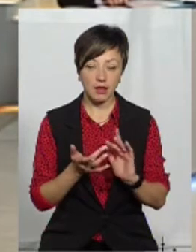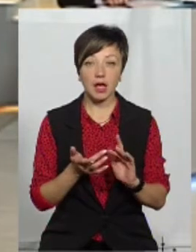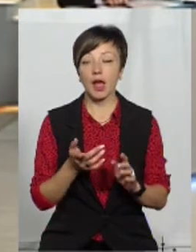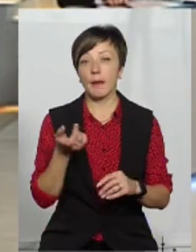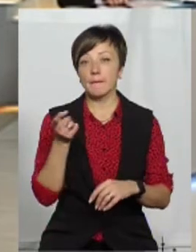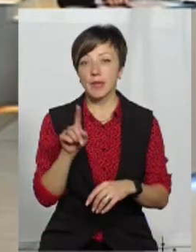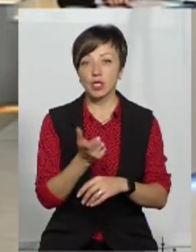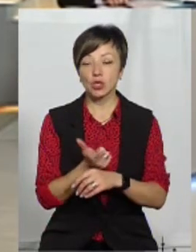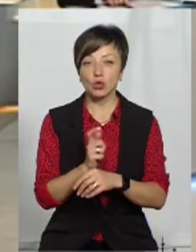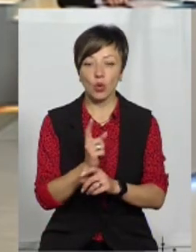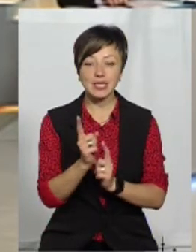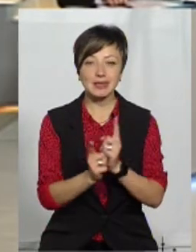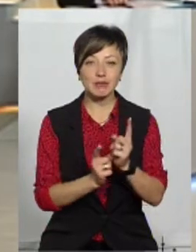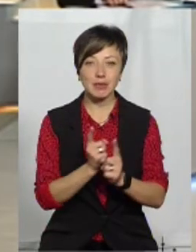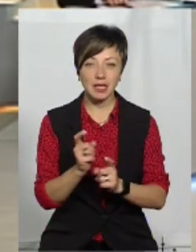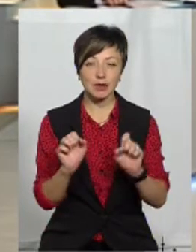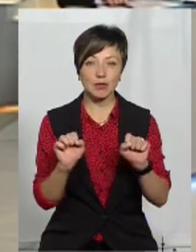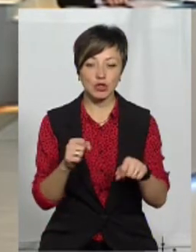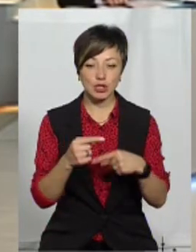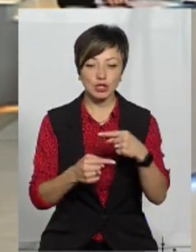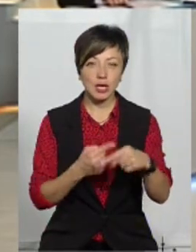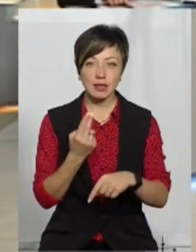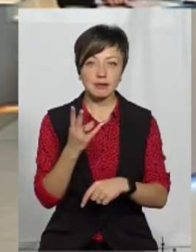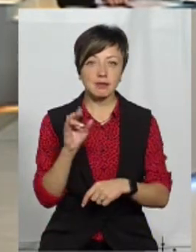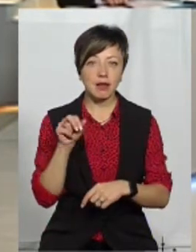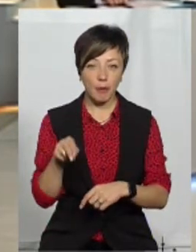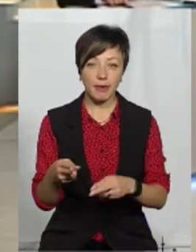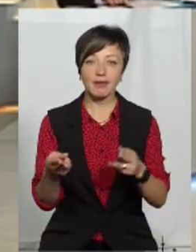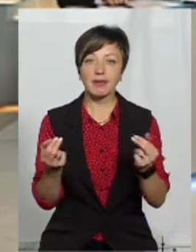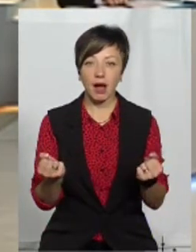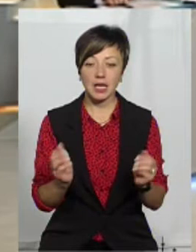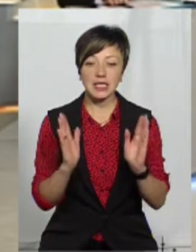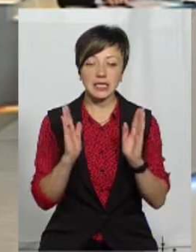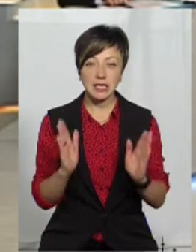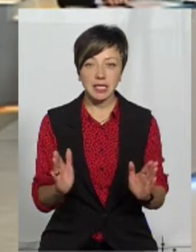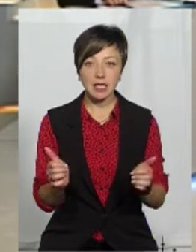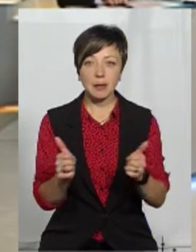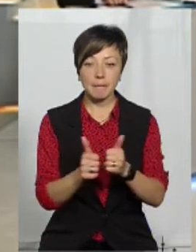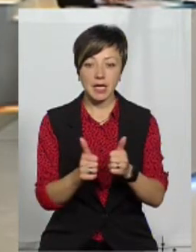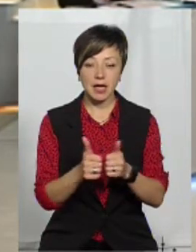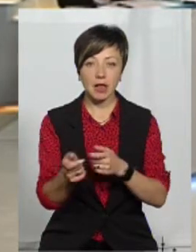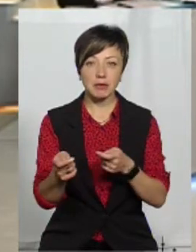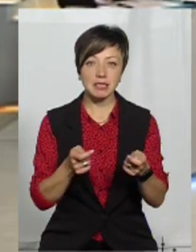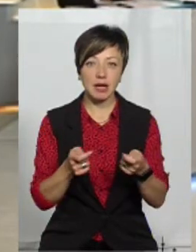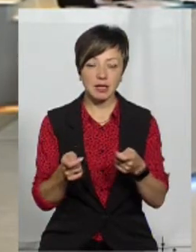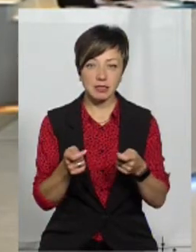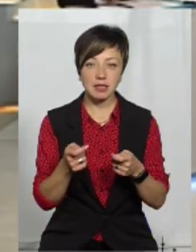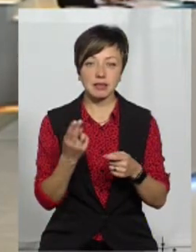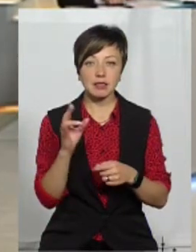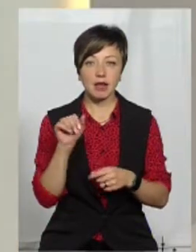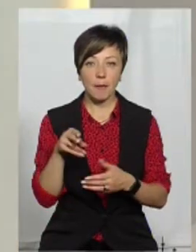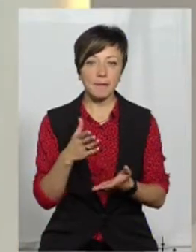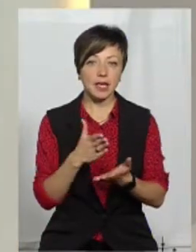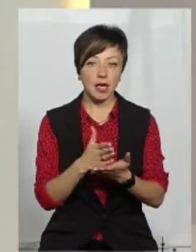Більше того, зміни можна проводити, як ви казали, і через ЦНАПи. Так, ЦНАПи зараз є тільки лише при там переважно адміністраціях, де